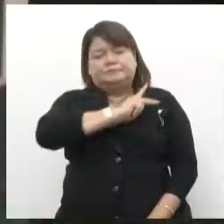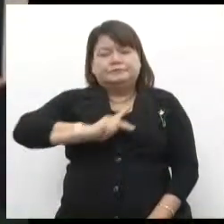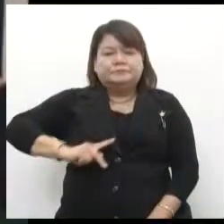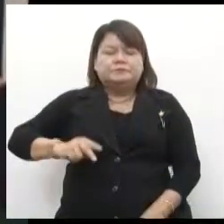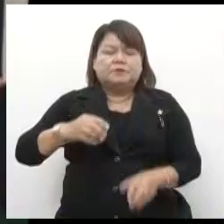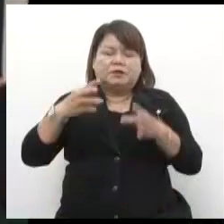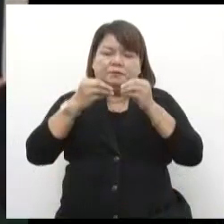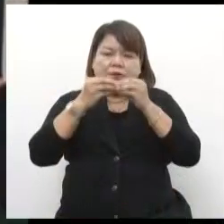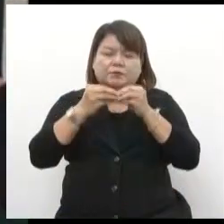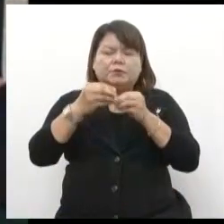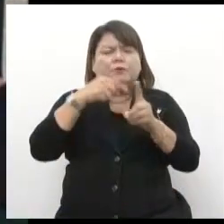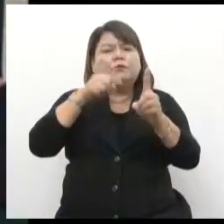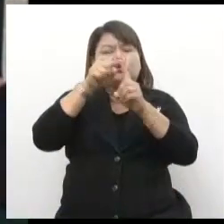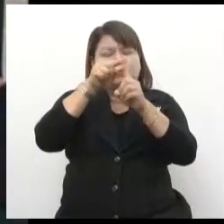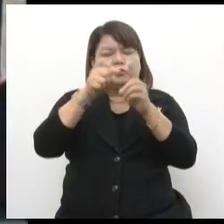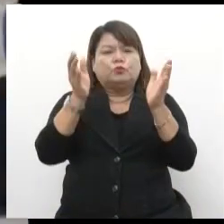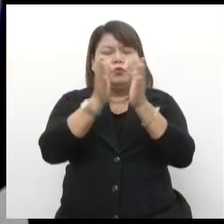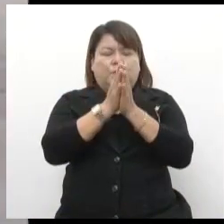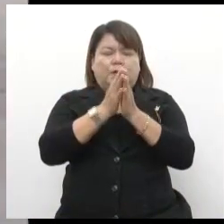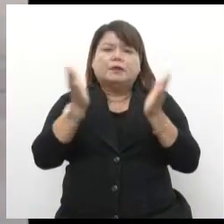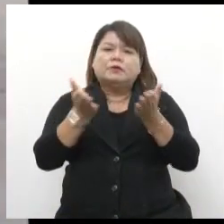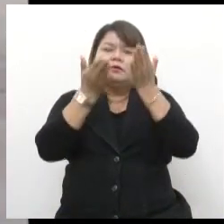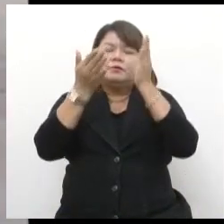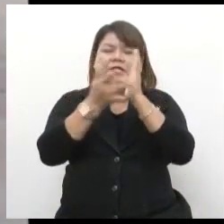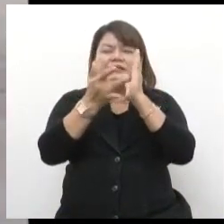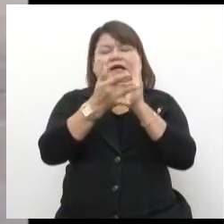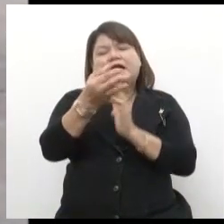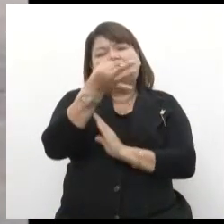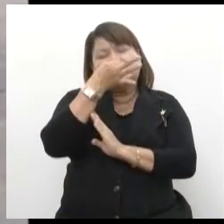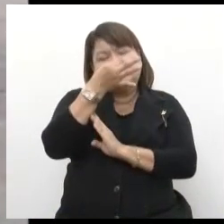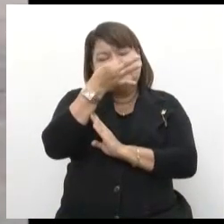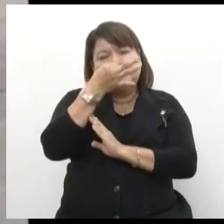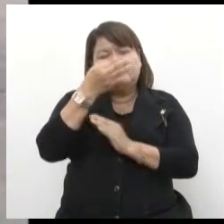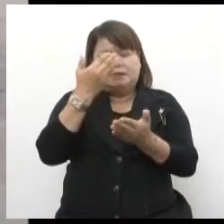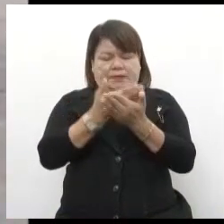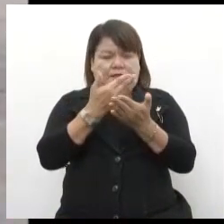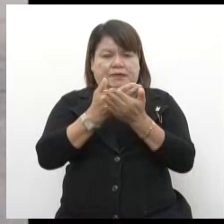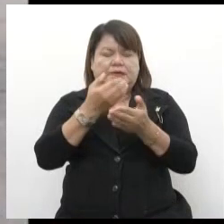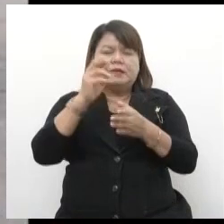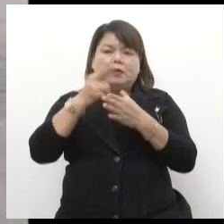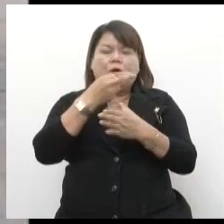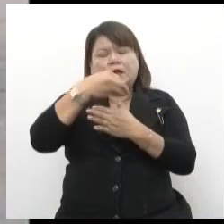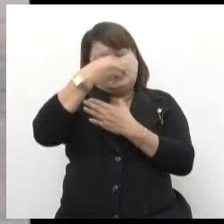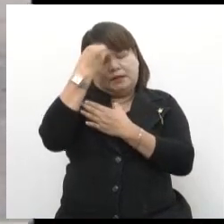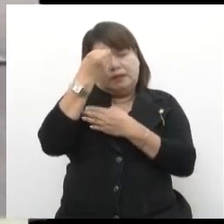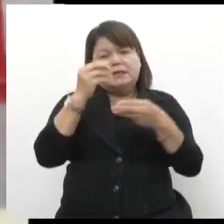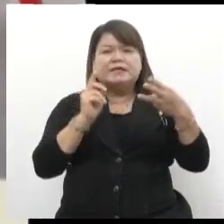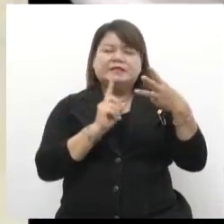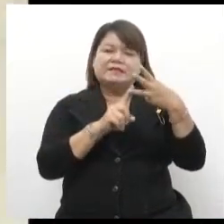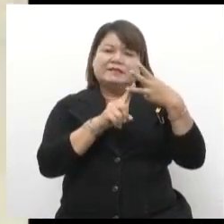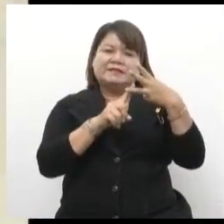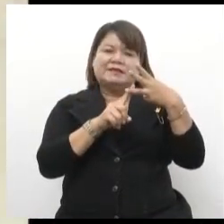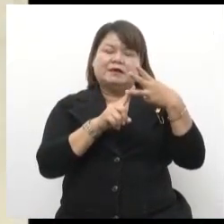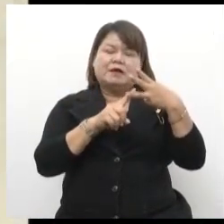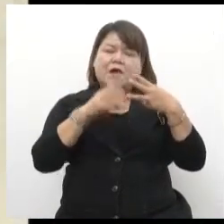ยกำหนดจุดประสงค์ร่วมกันในการส่งเสริมทักษะอาชีพและสร้างรายได้ระหว่างเรียน 3. ศึกษาค้นค